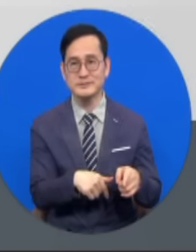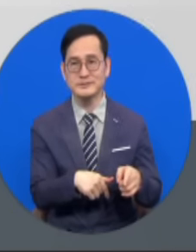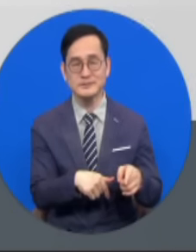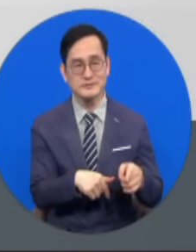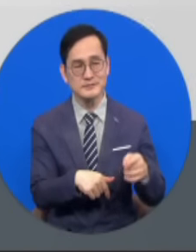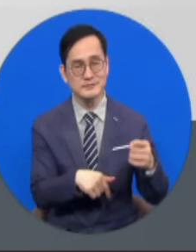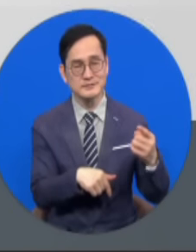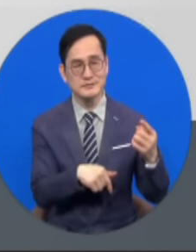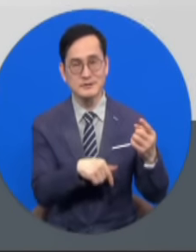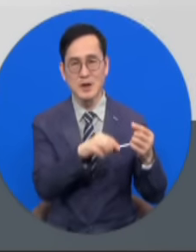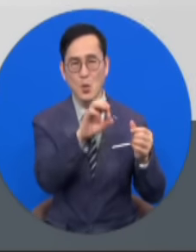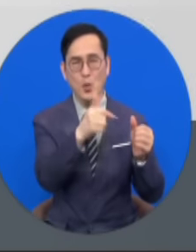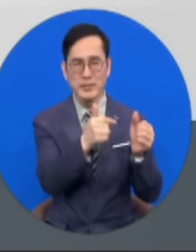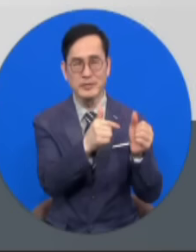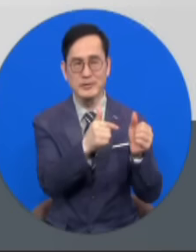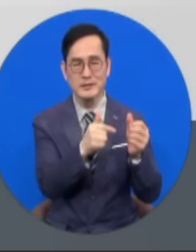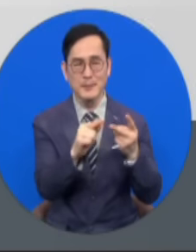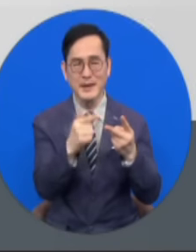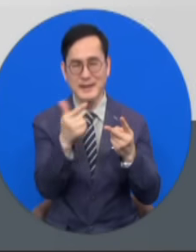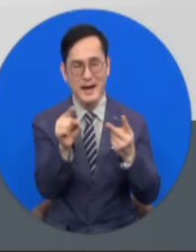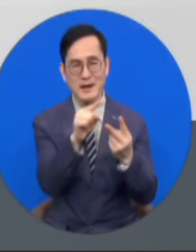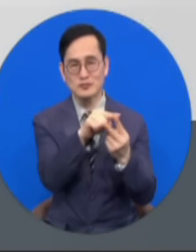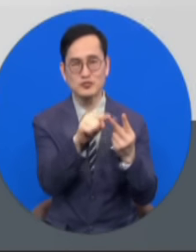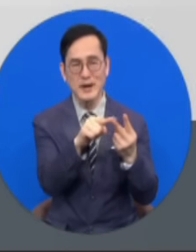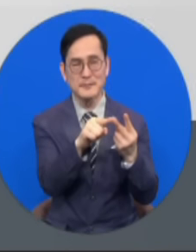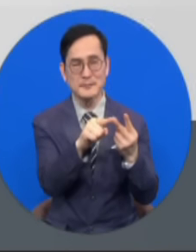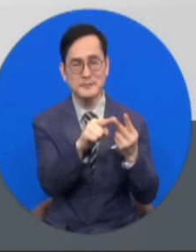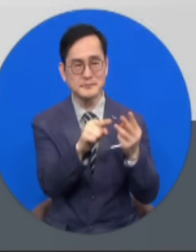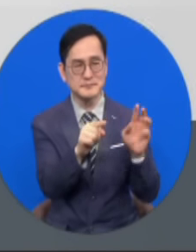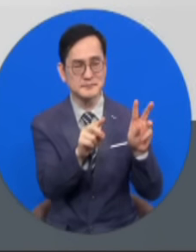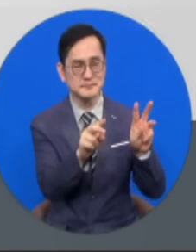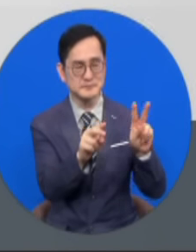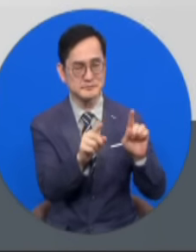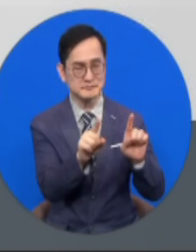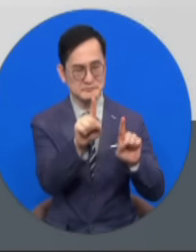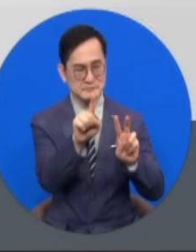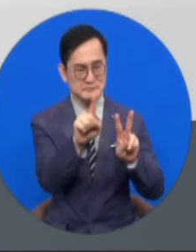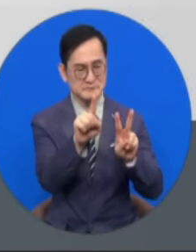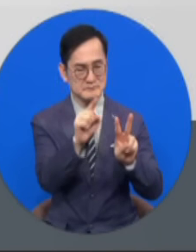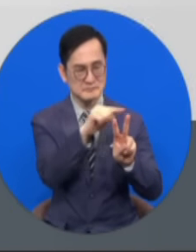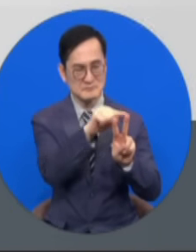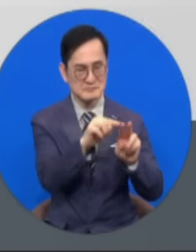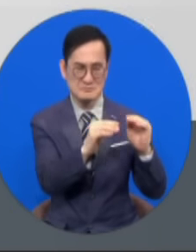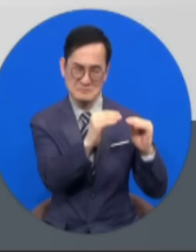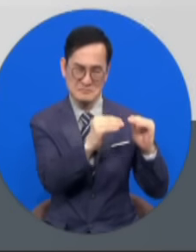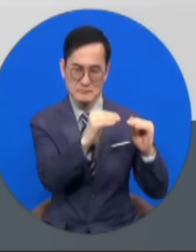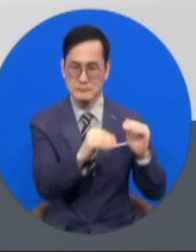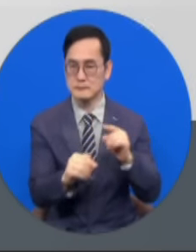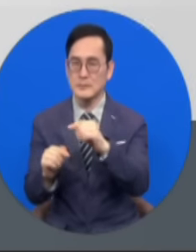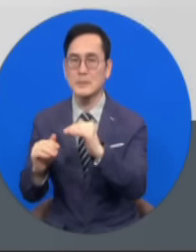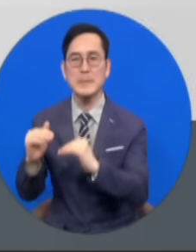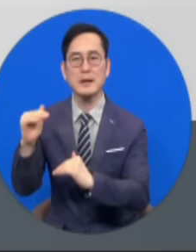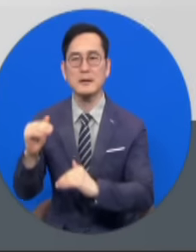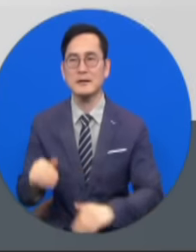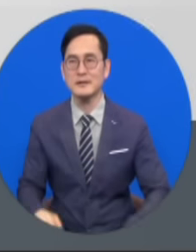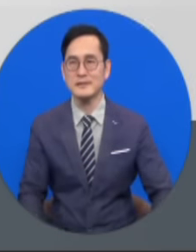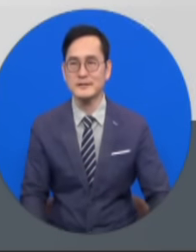여론조사에서는 자 2위 경쟁의 구도가 다소 느슨해지는 경향성을 보이고 있습니다 반면 한동훈